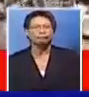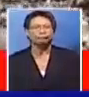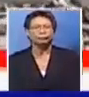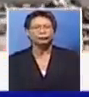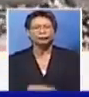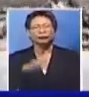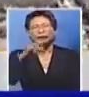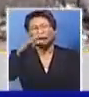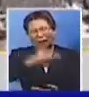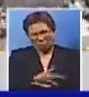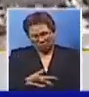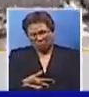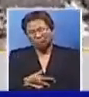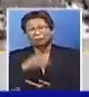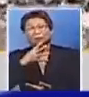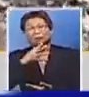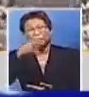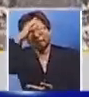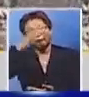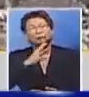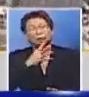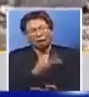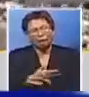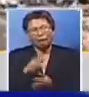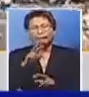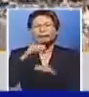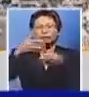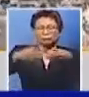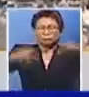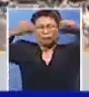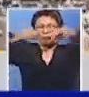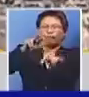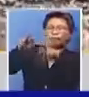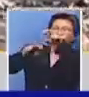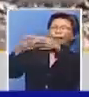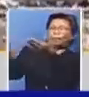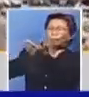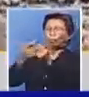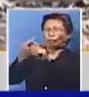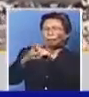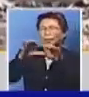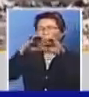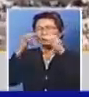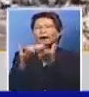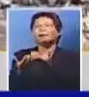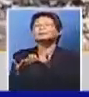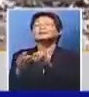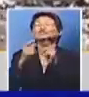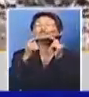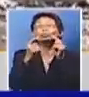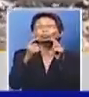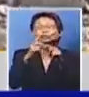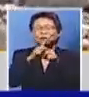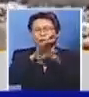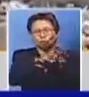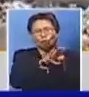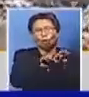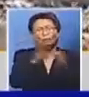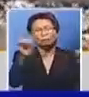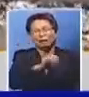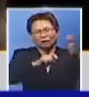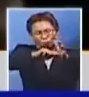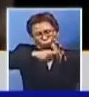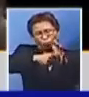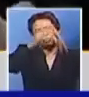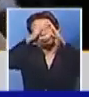Menurut Ayub, anaknya itu dipercayai cuba memanjat tembok rumahnya selepas pulang dari kelas tambahan di sekolah dan tiada kunci